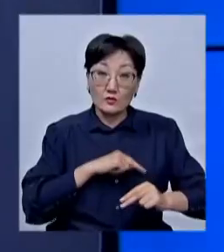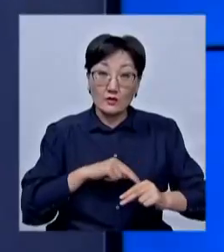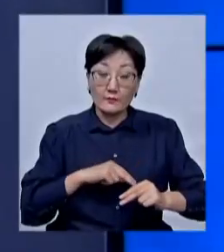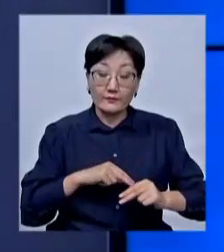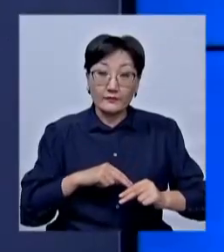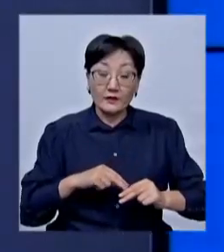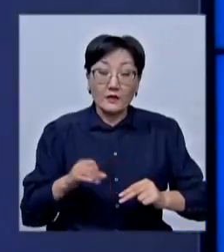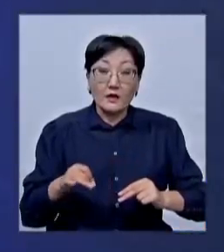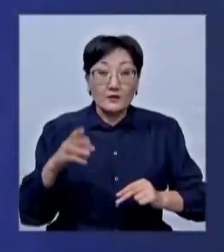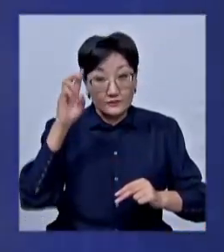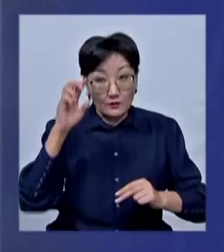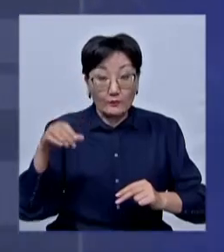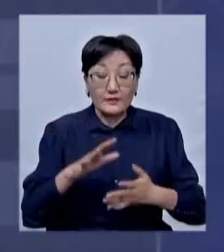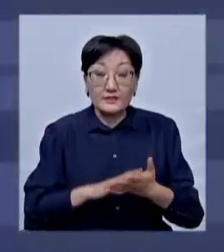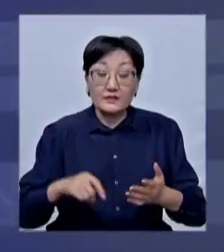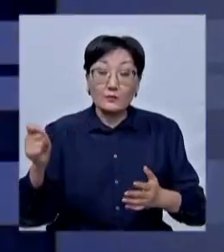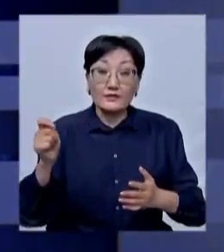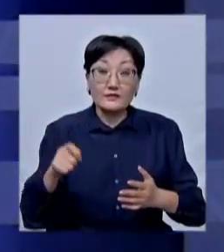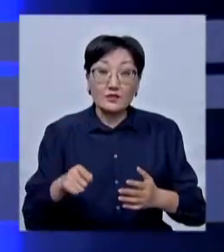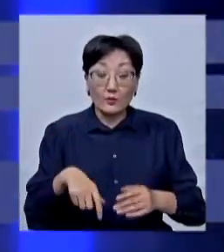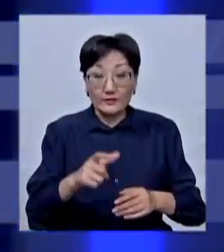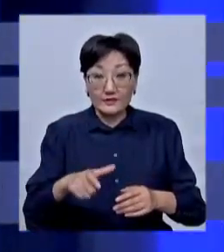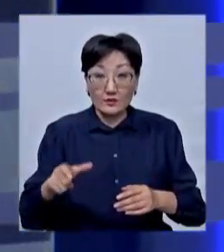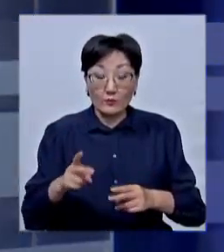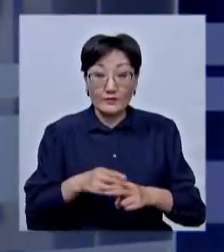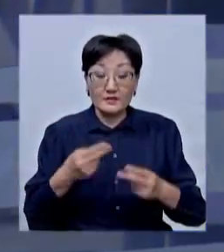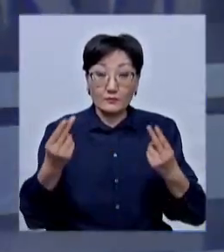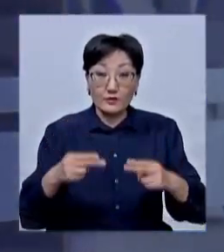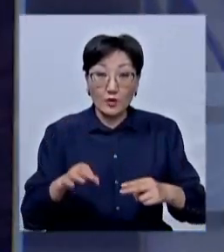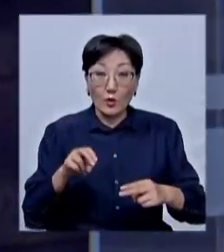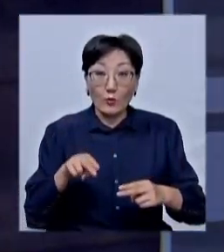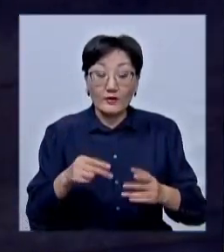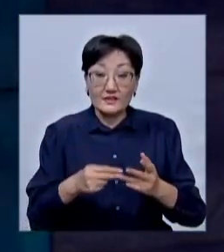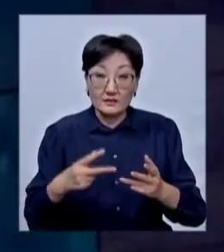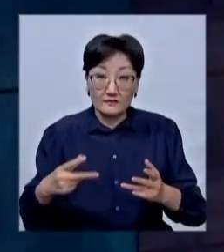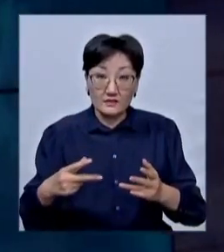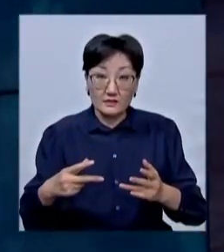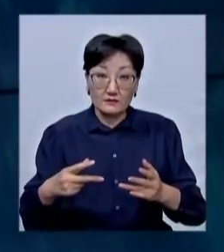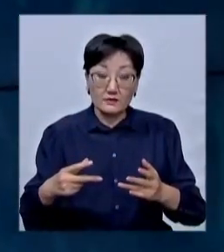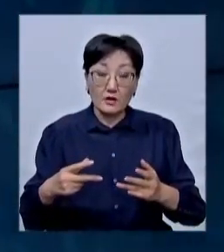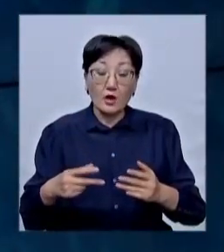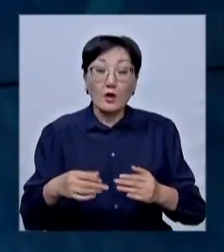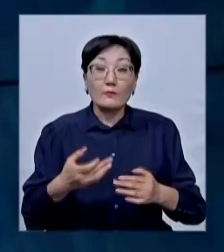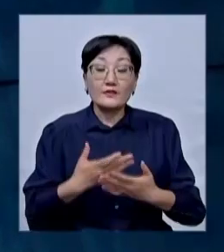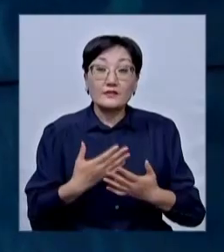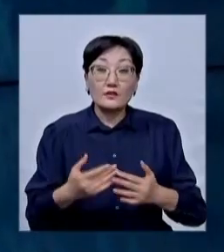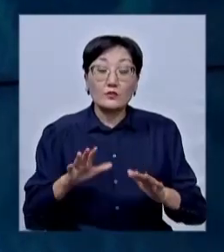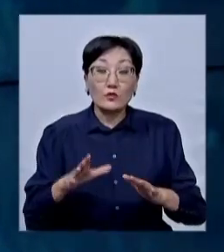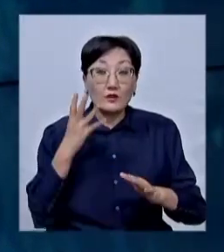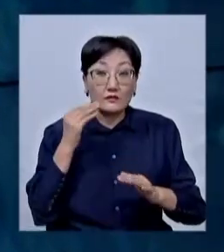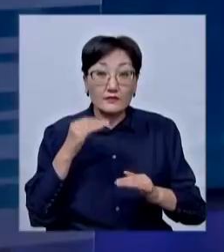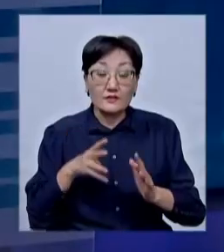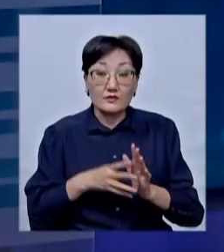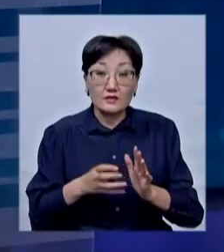Тем временем из-за рубежа продолжают прибывать пассажиры без справок о ПЦР-тестировании. К примеру, только в Алматы